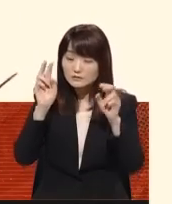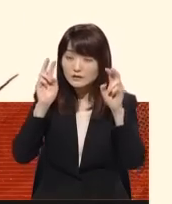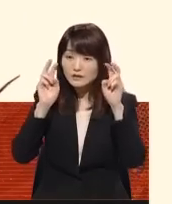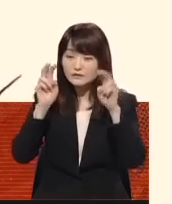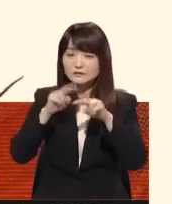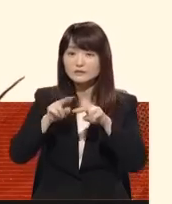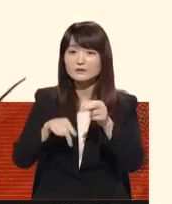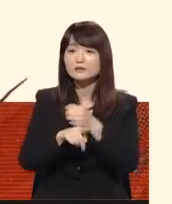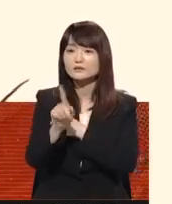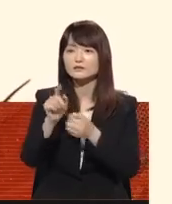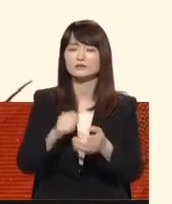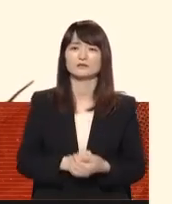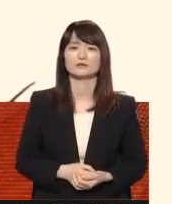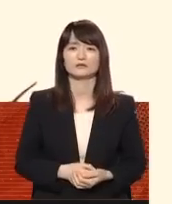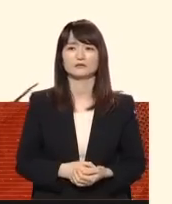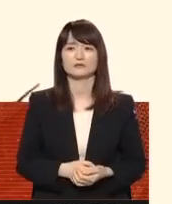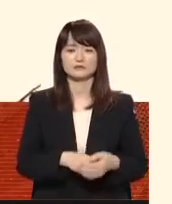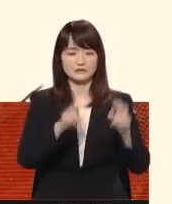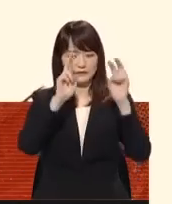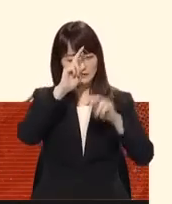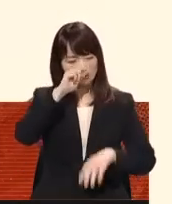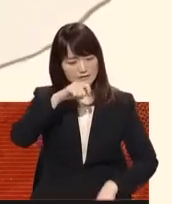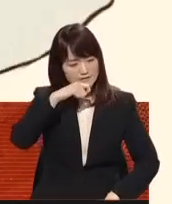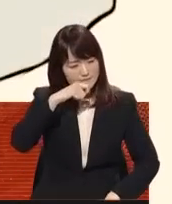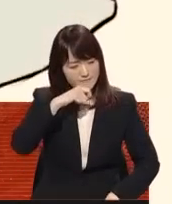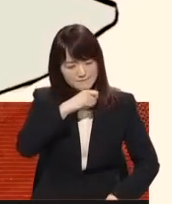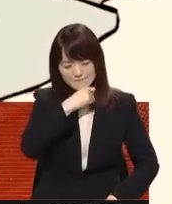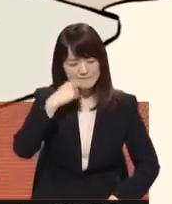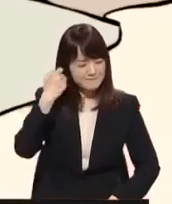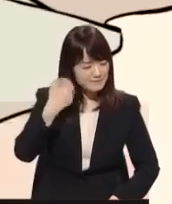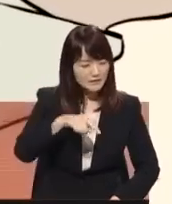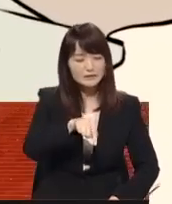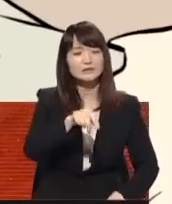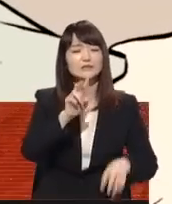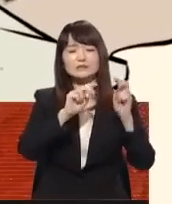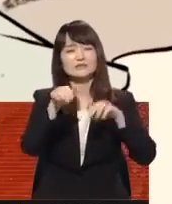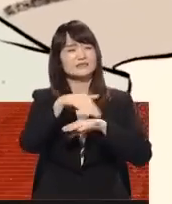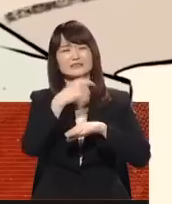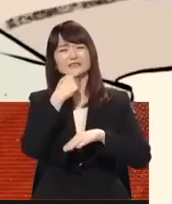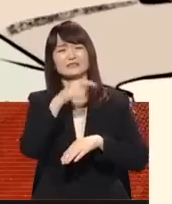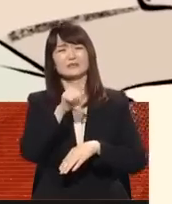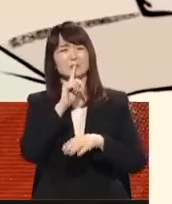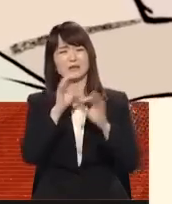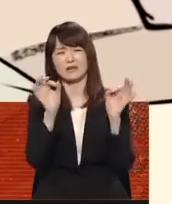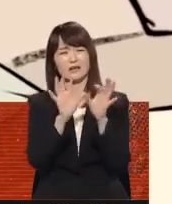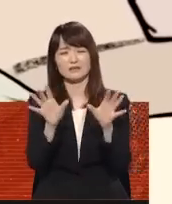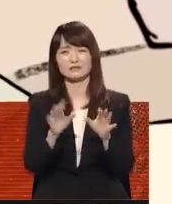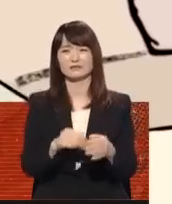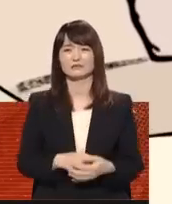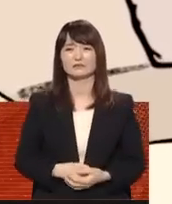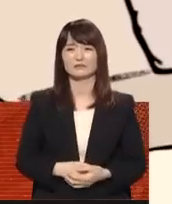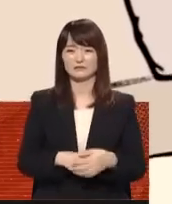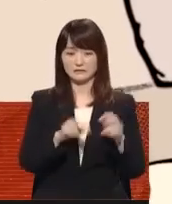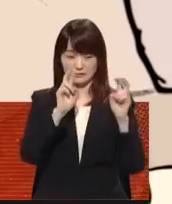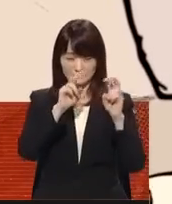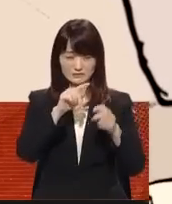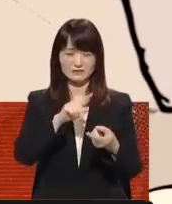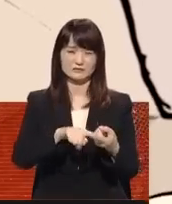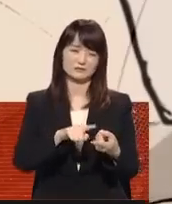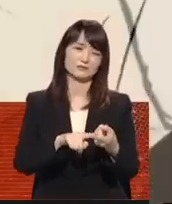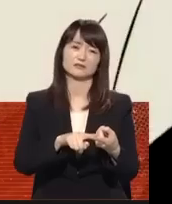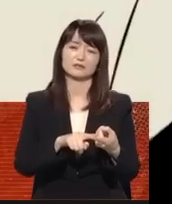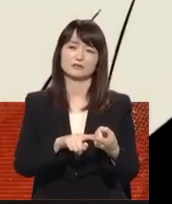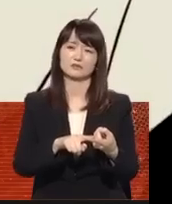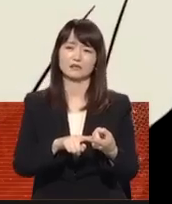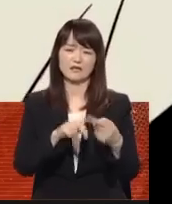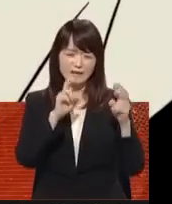그 회사 점심밥이 맛이 없어서 난 그 회사가 다니기 싫어 말도 안 되는 이유를 다니고 회사 자체가 다니기 싫은 사람 같아요